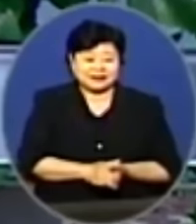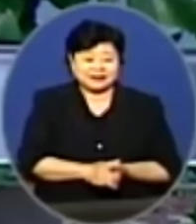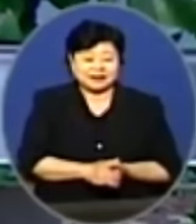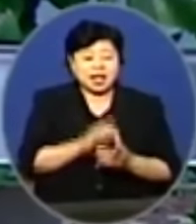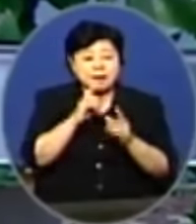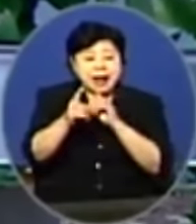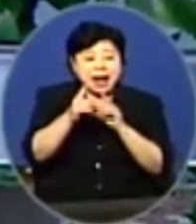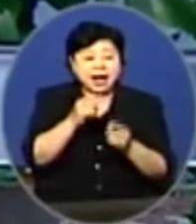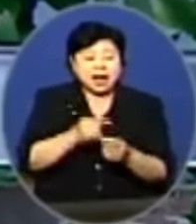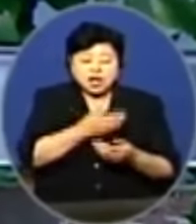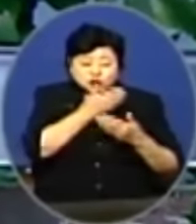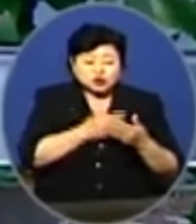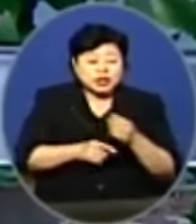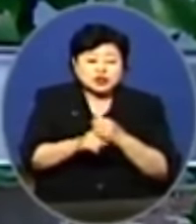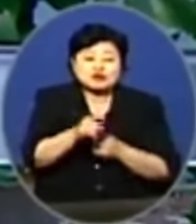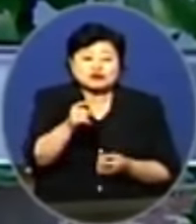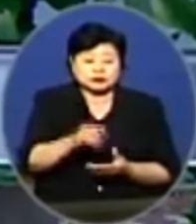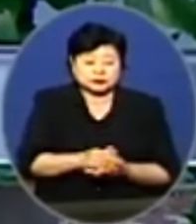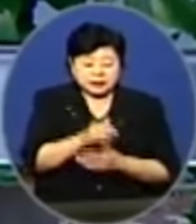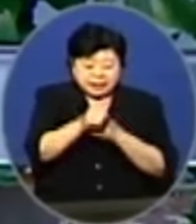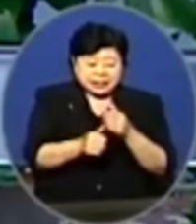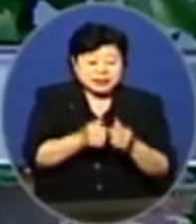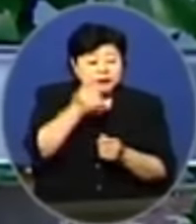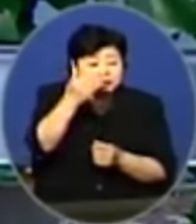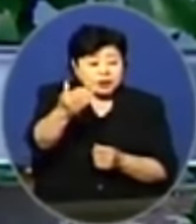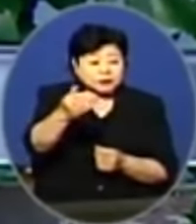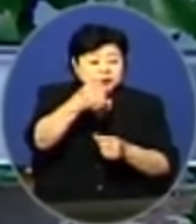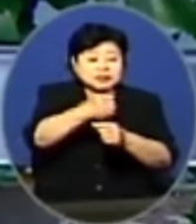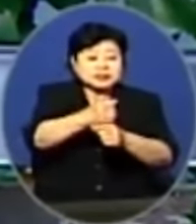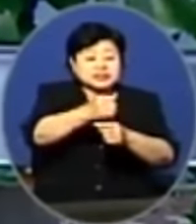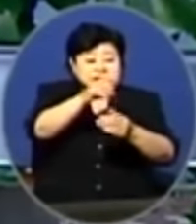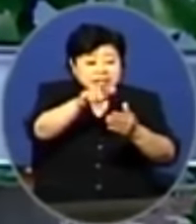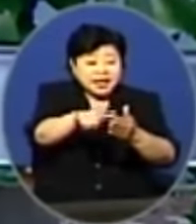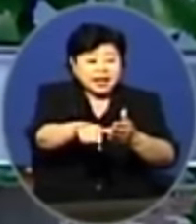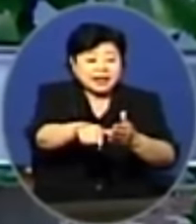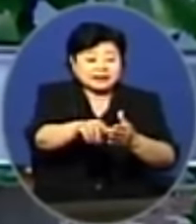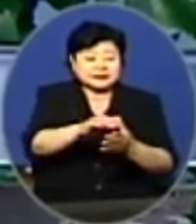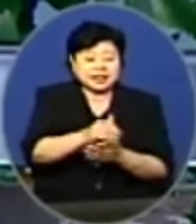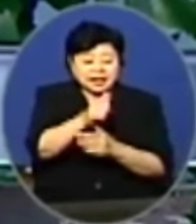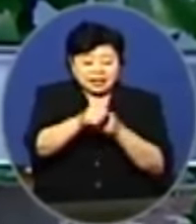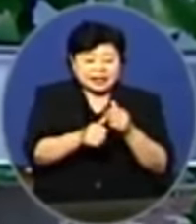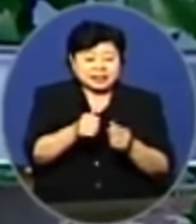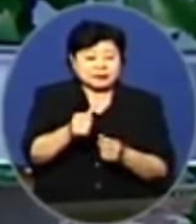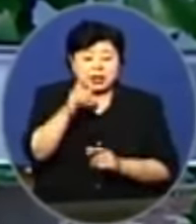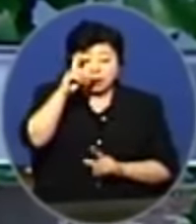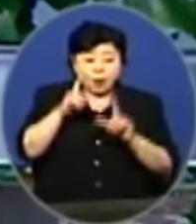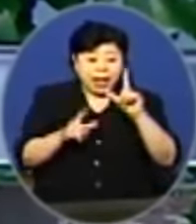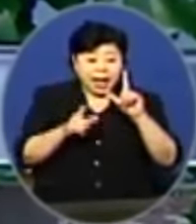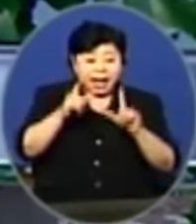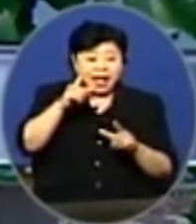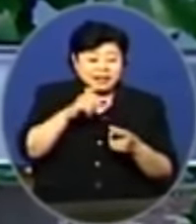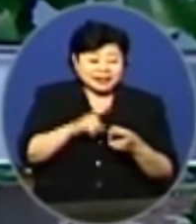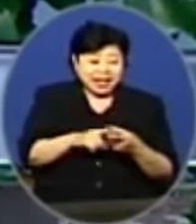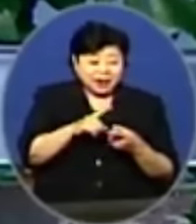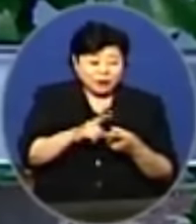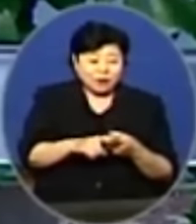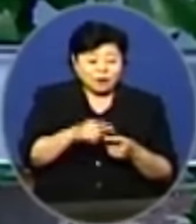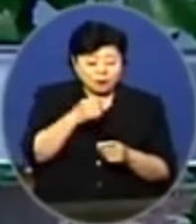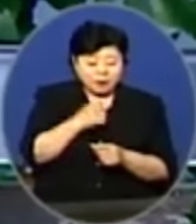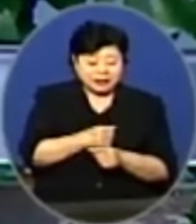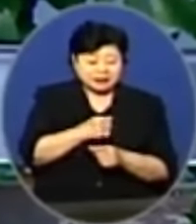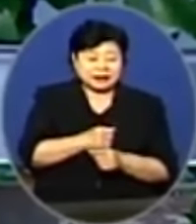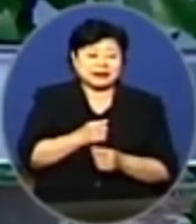이 말이 왜 중요하냐? 여러분, 하나님이 여러분을 지으실 때 하나님이 형상과 모양대로